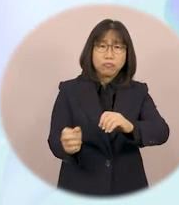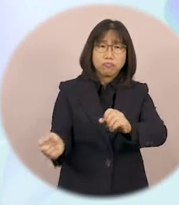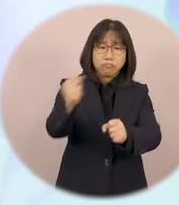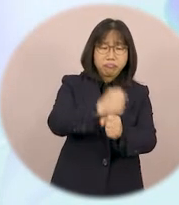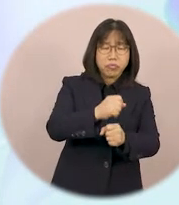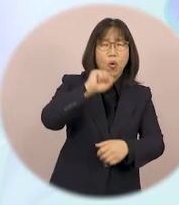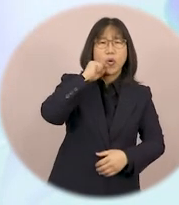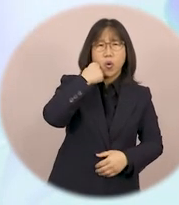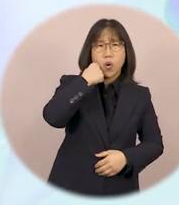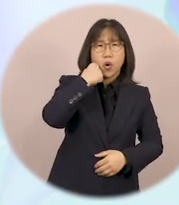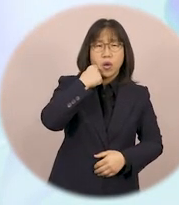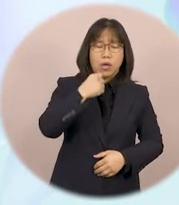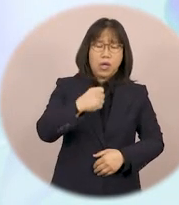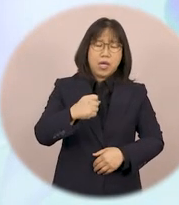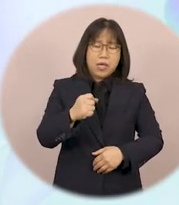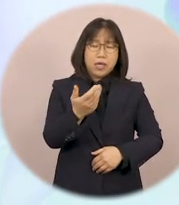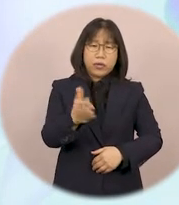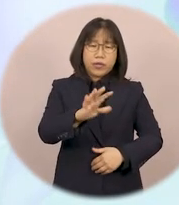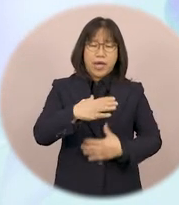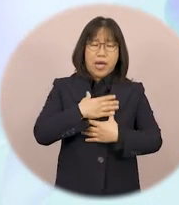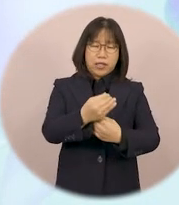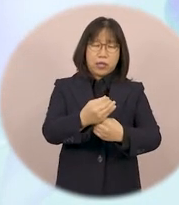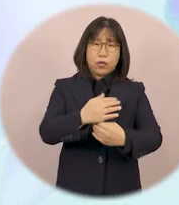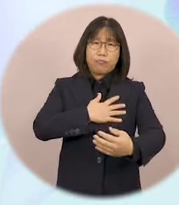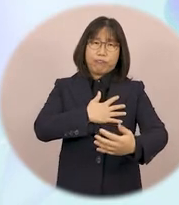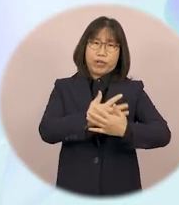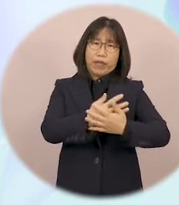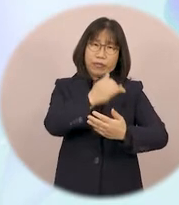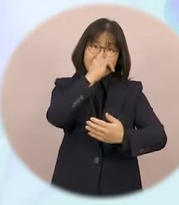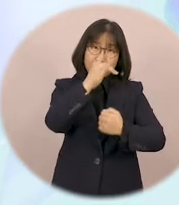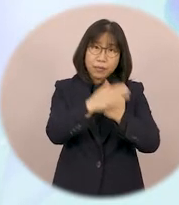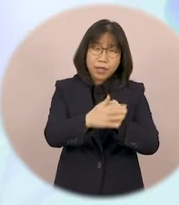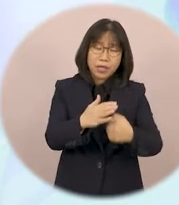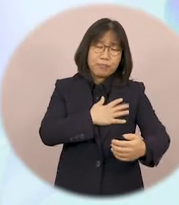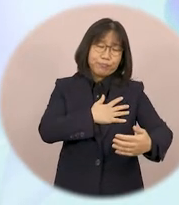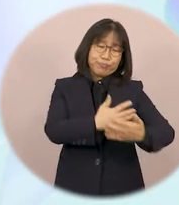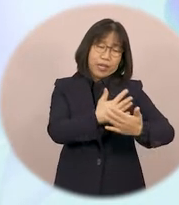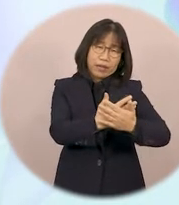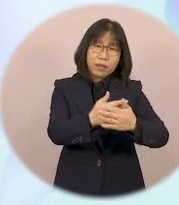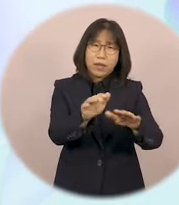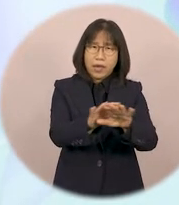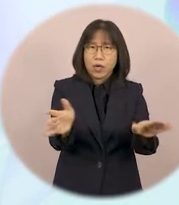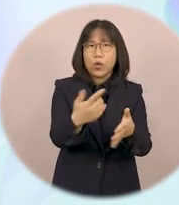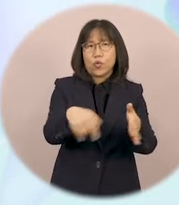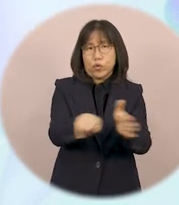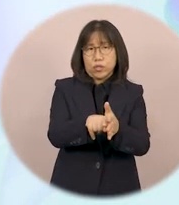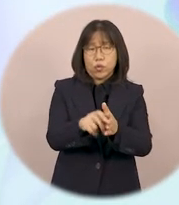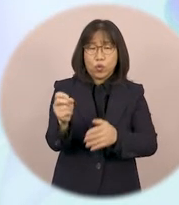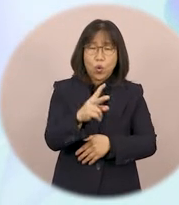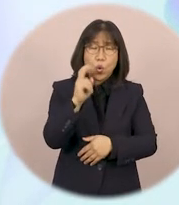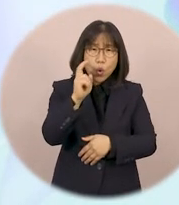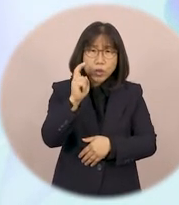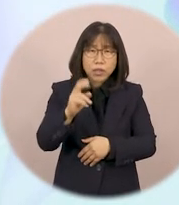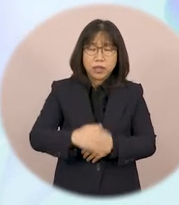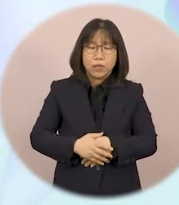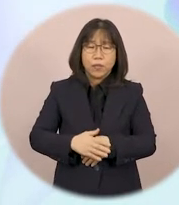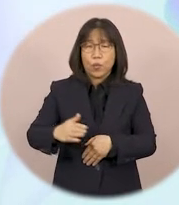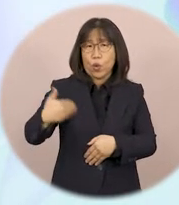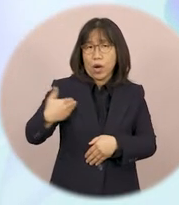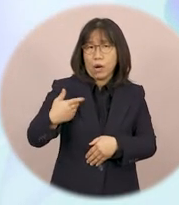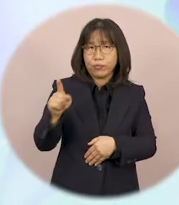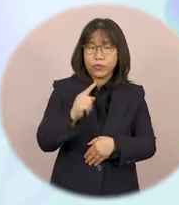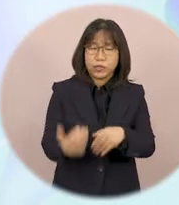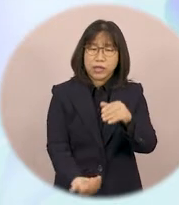혹시나 하는 불안한 마음 있으실텐데요 강서구가 이런 분들의 불안한 마음을 해소하고 혹시라도 모르는 안전사고에